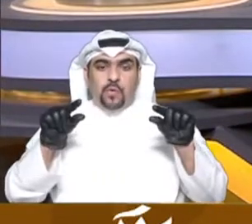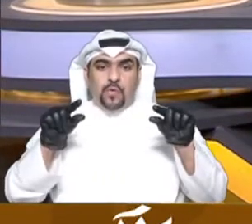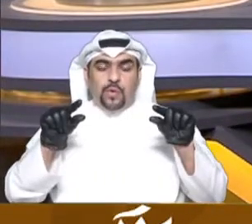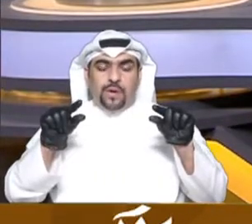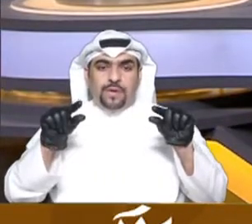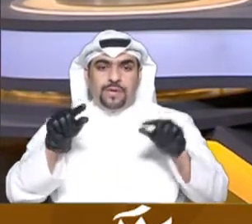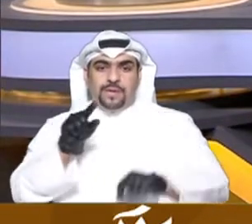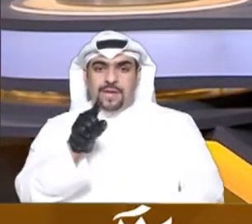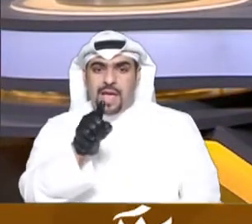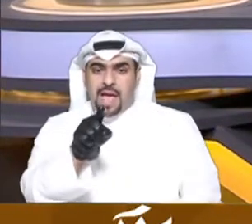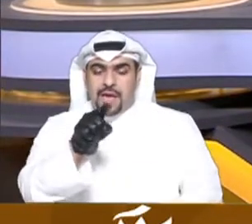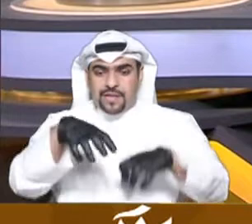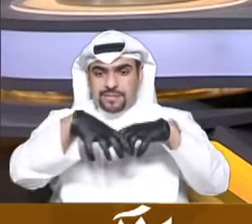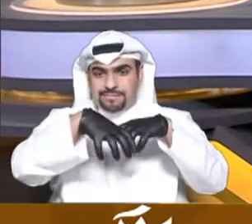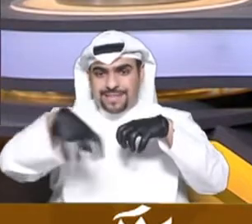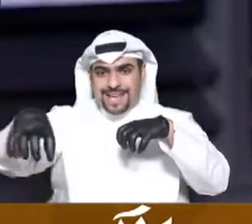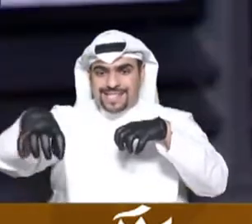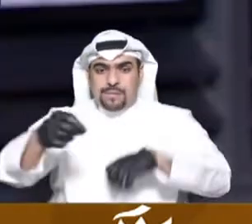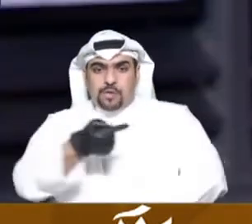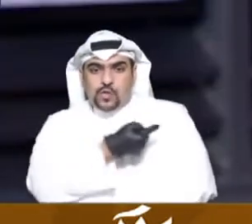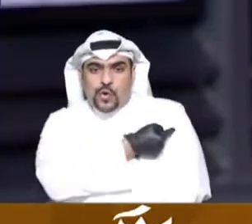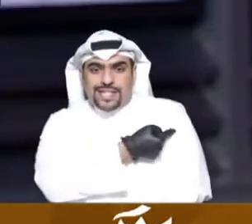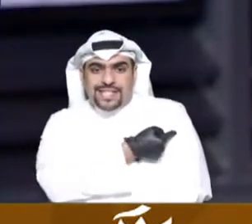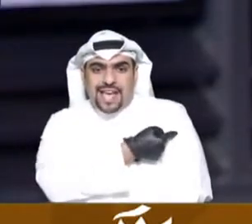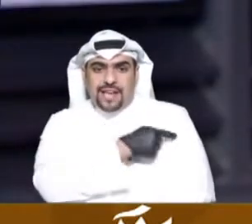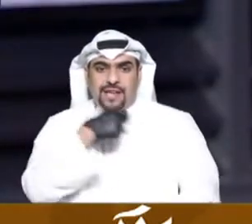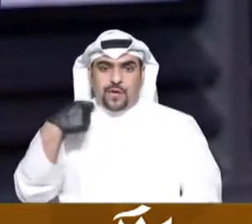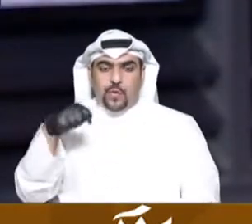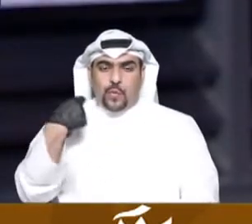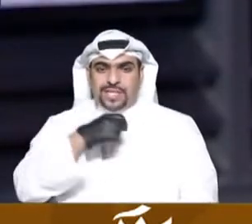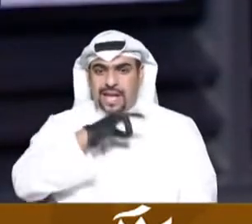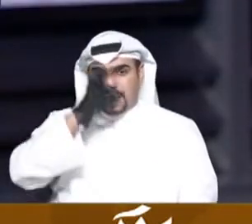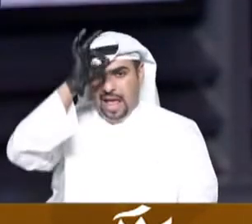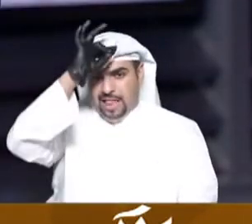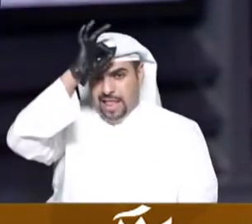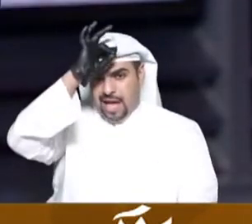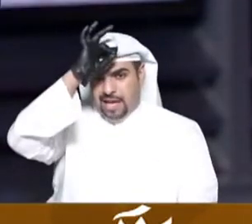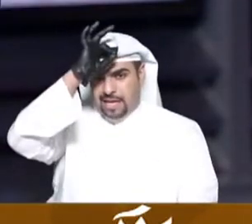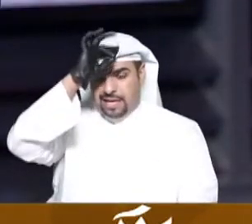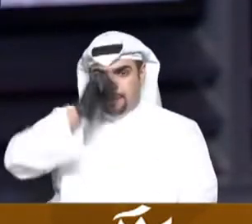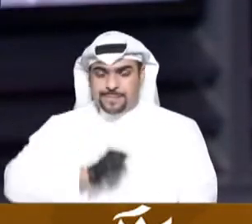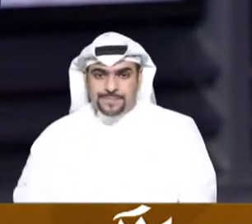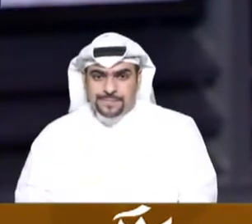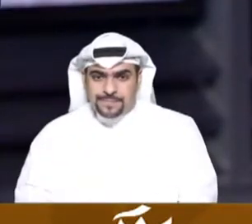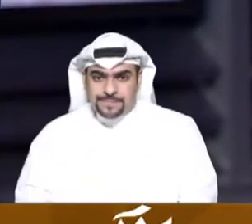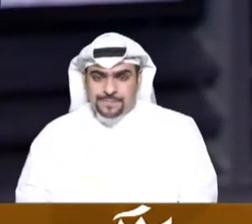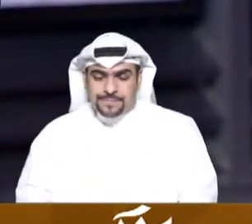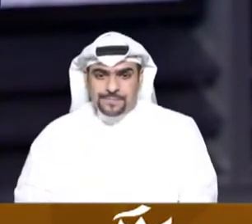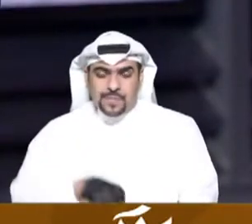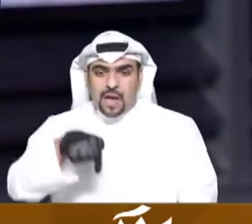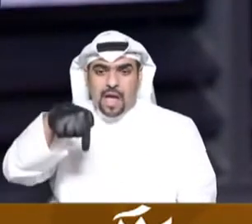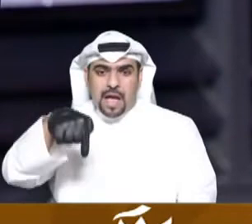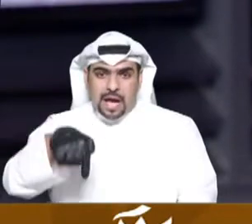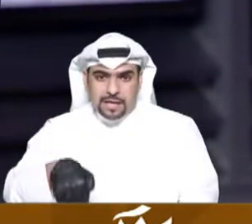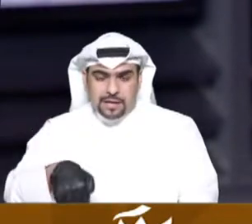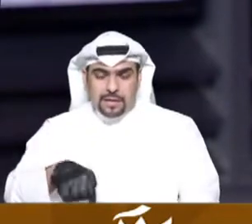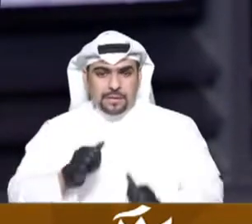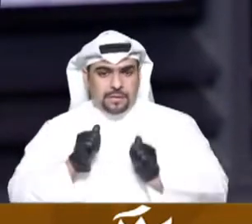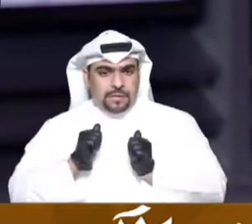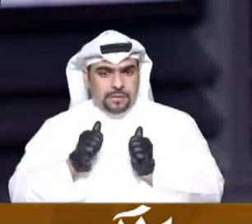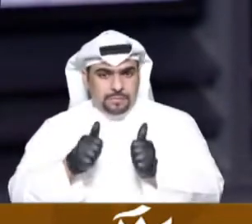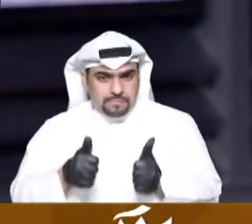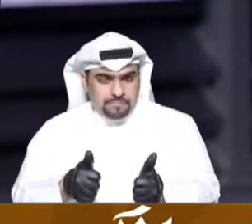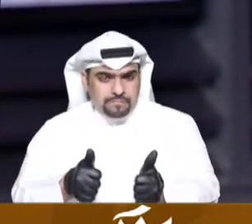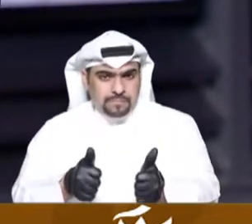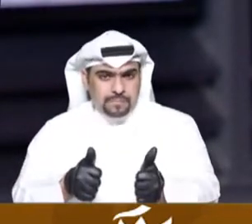عقيد ناصر طبعا يمكن اداره الشؤون الصحيه في وزاره الداخليه تابعه لشؤون القوه، هذه دورها ان هي تاكد او